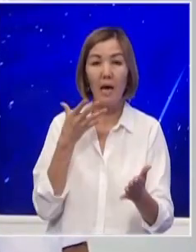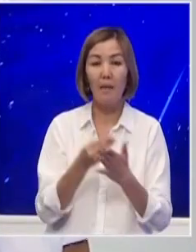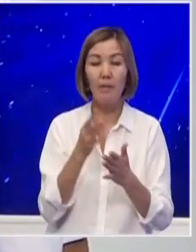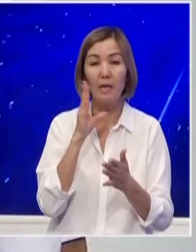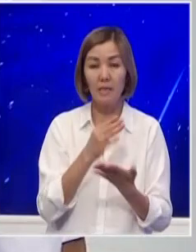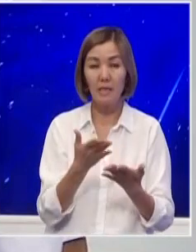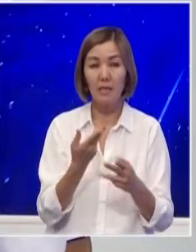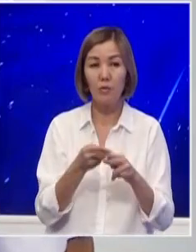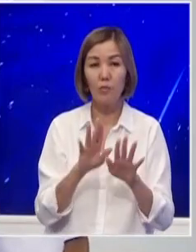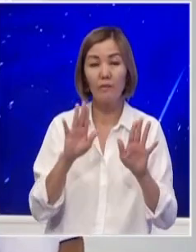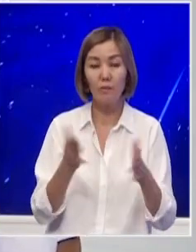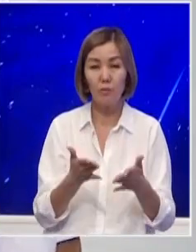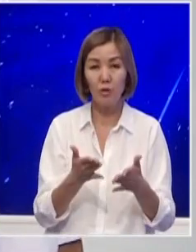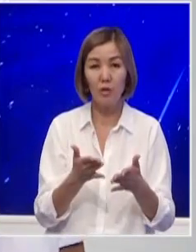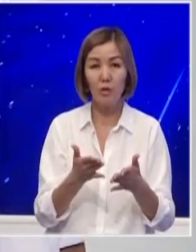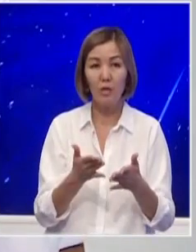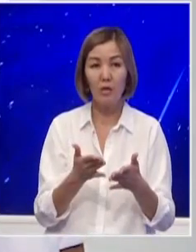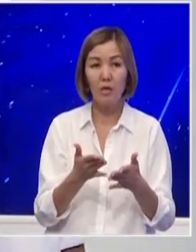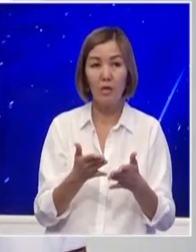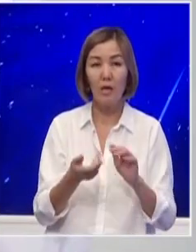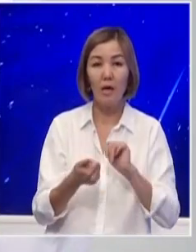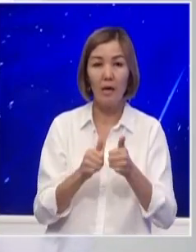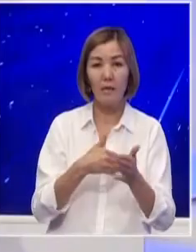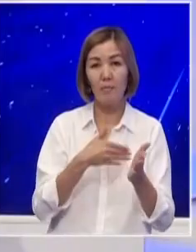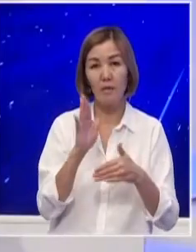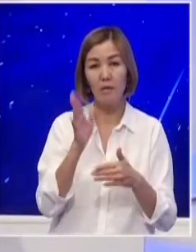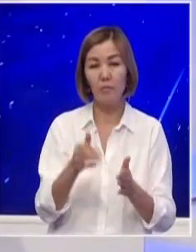то в данном случае процедура будет у нас отменяться.